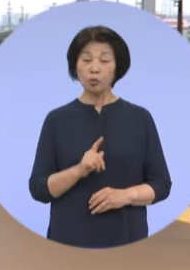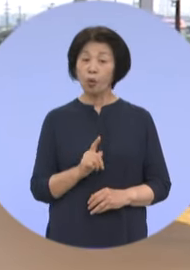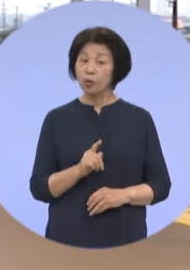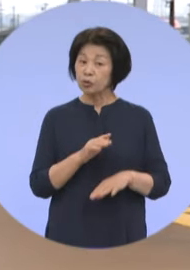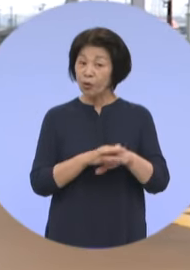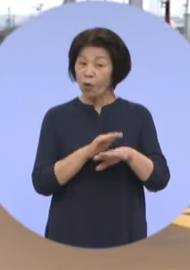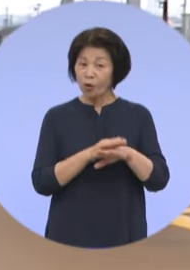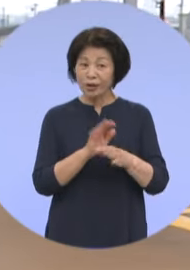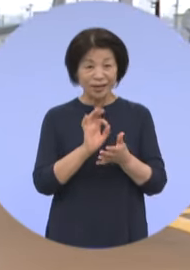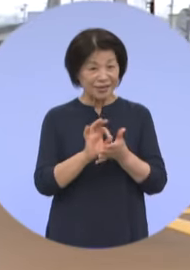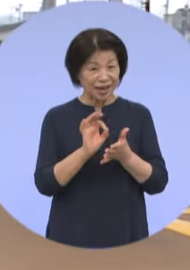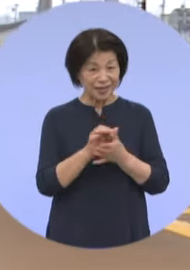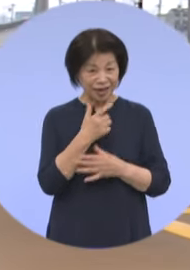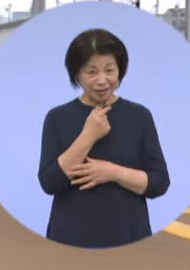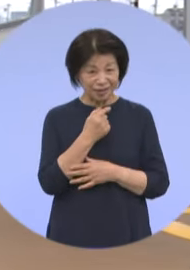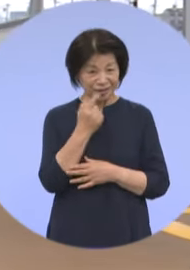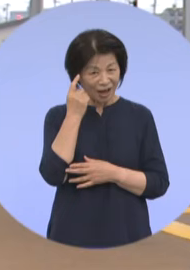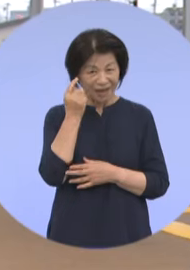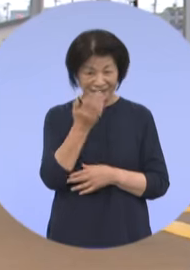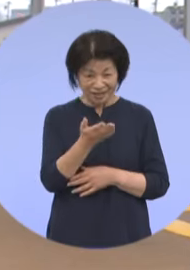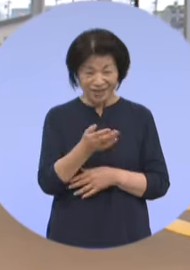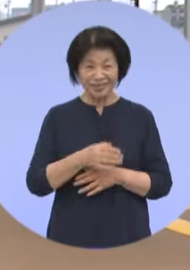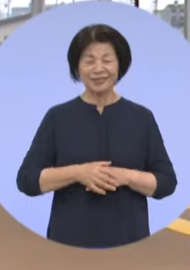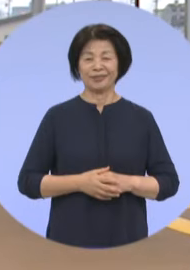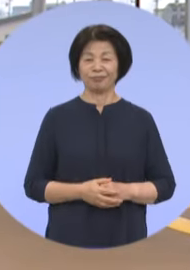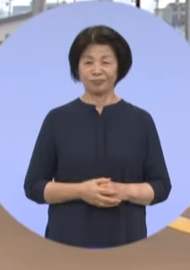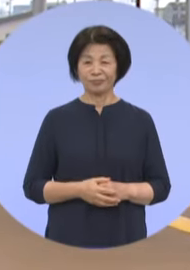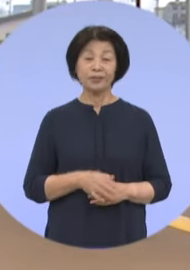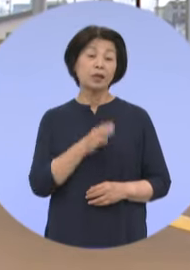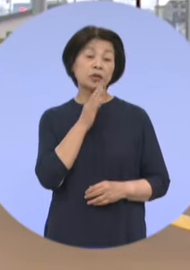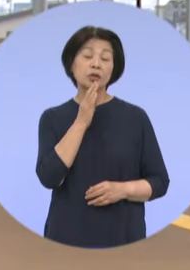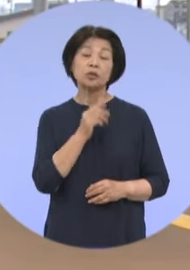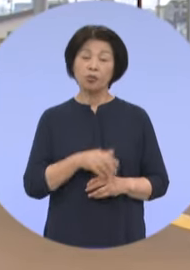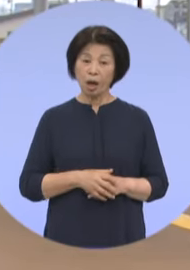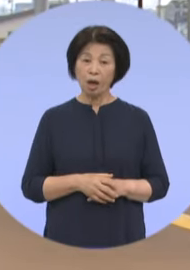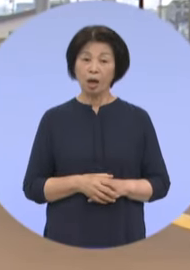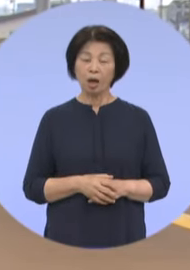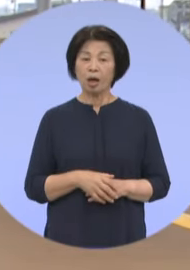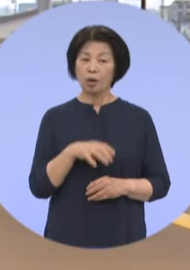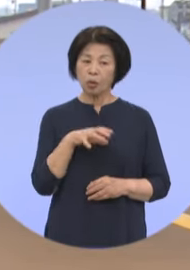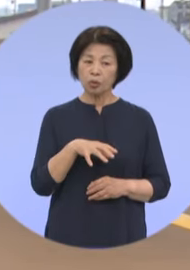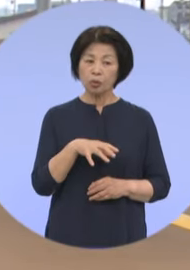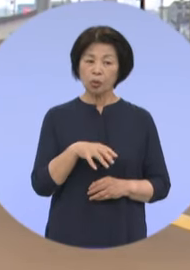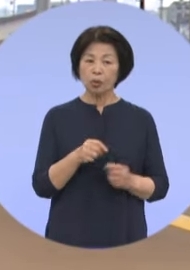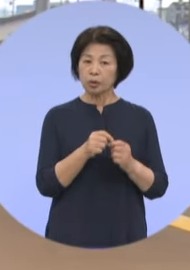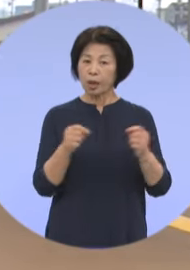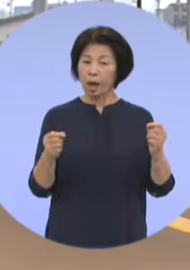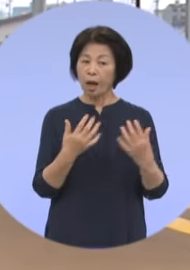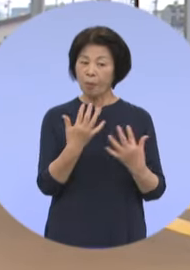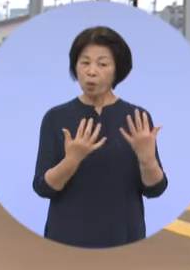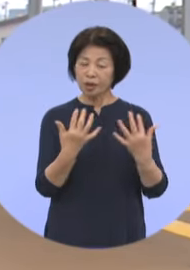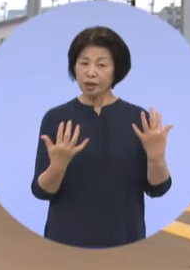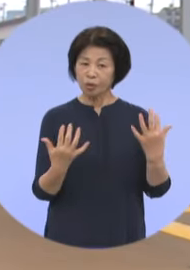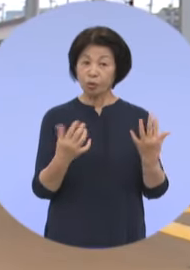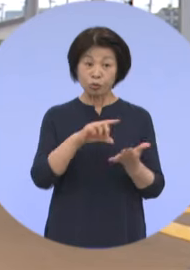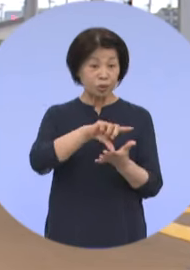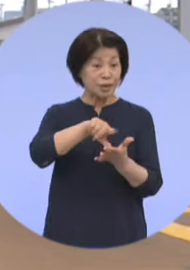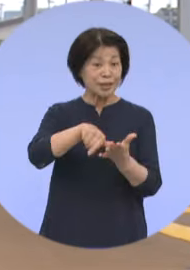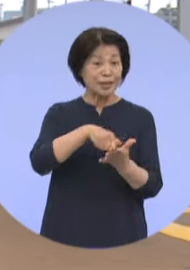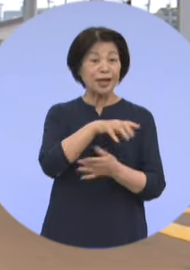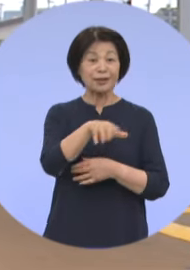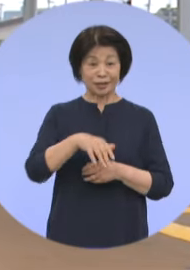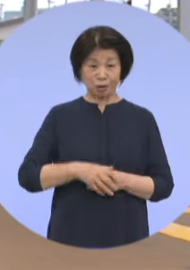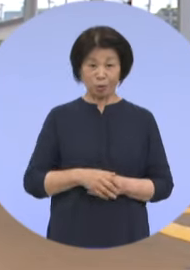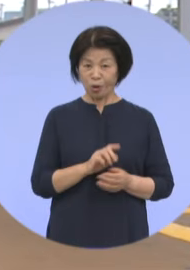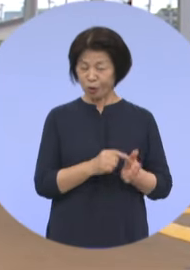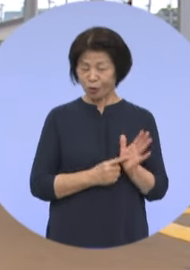活用していきたいですか？ ですね、実はこの地域にはですね、有名